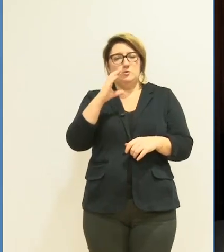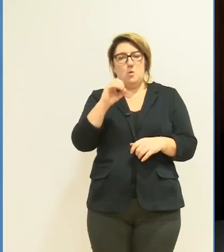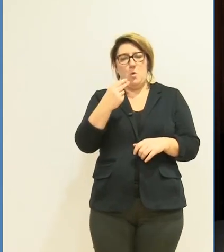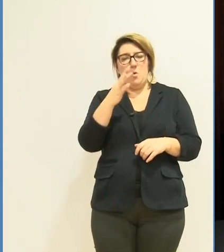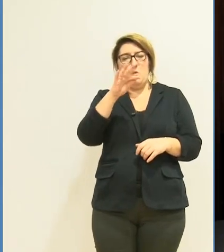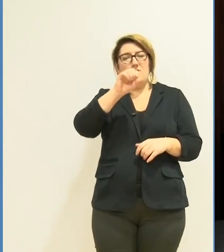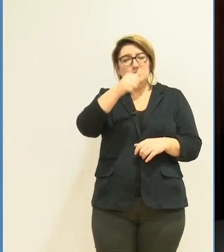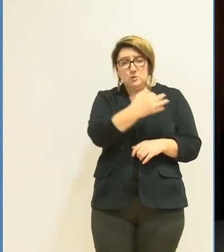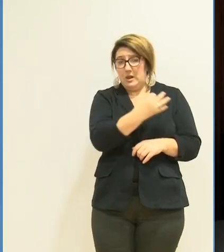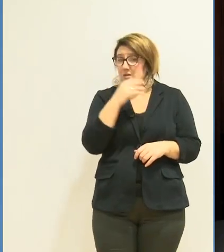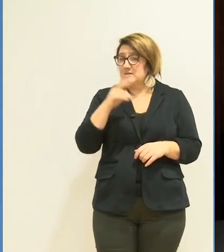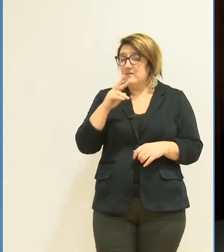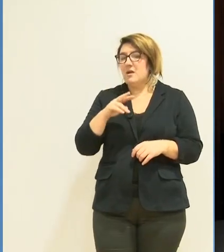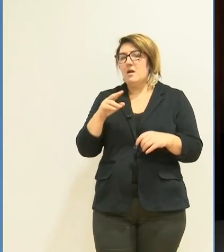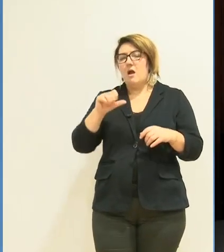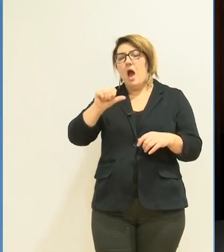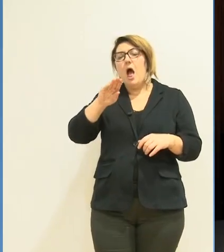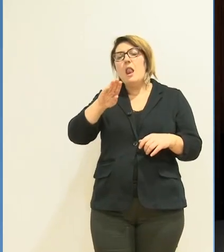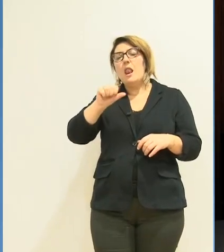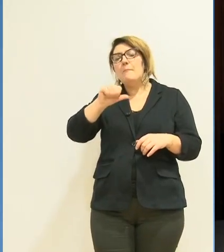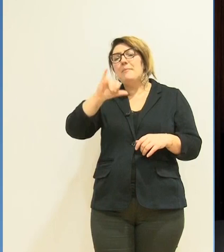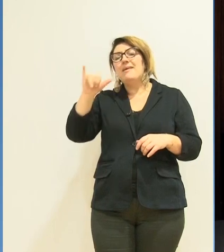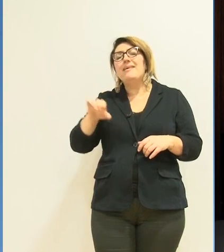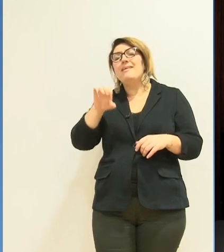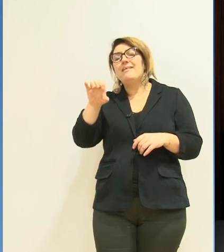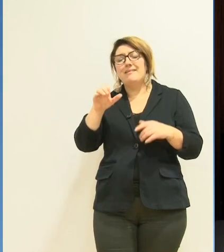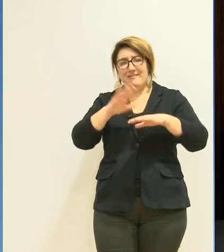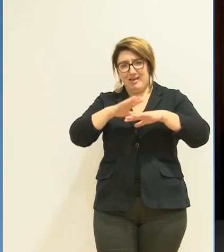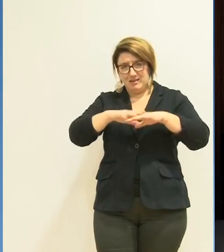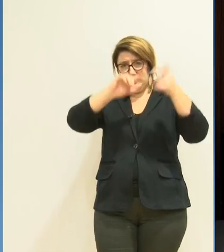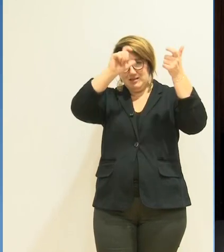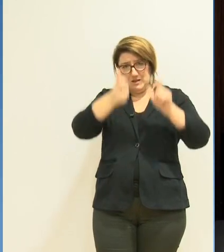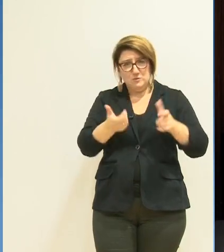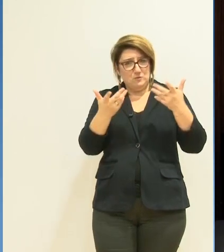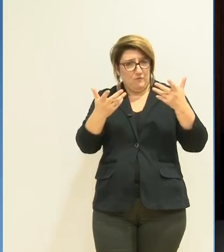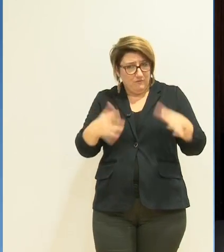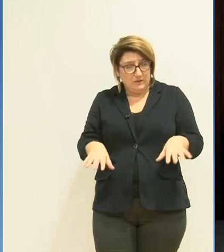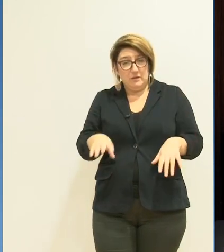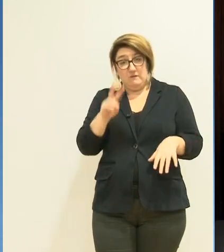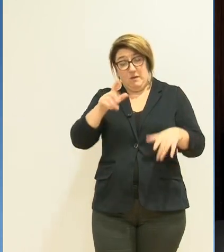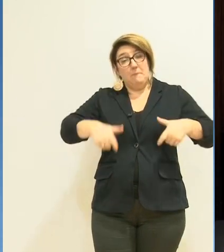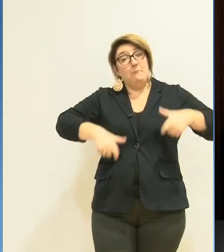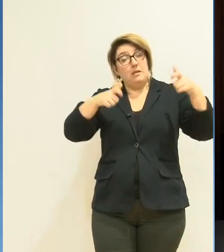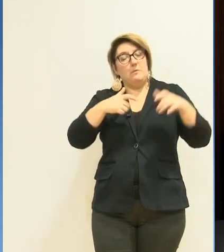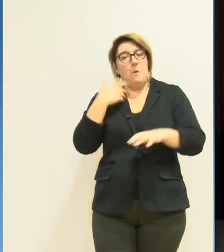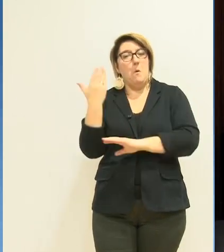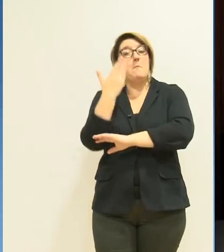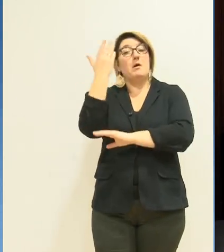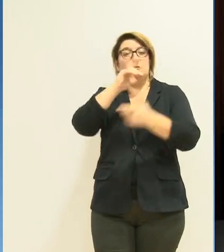déjà eu des démolitions elles sont déjà faite de bâtiments que vous dites remarquable effectivement c'est vrai mais